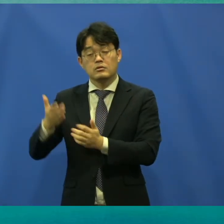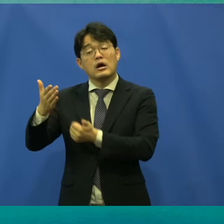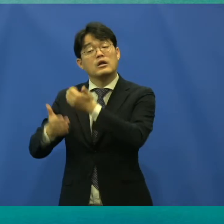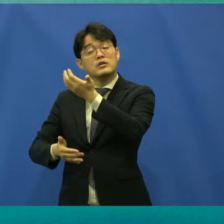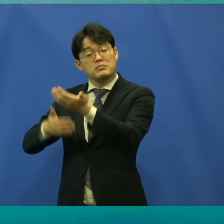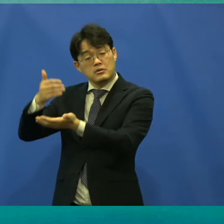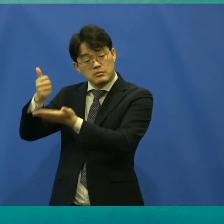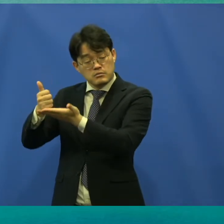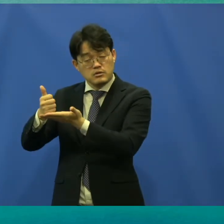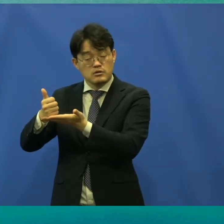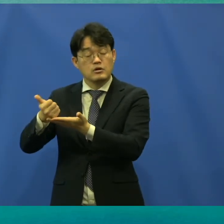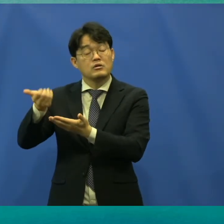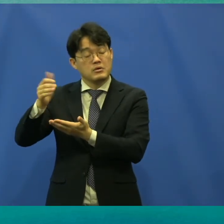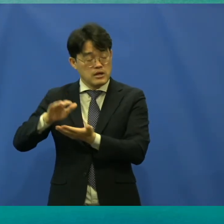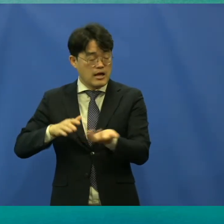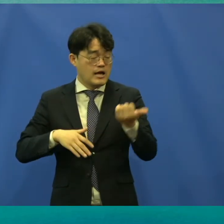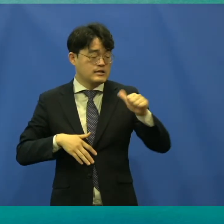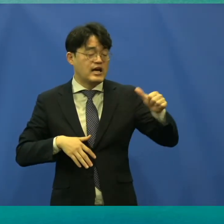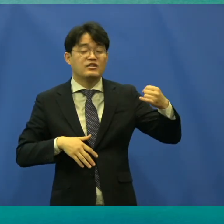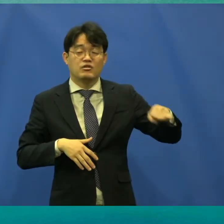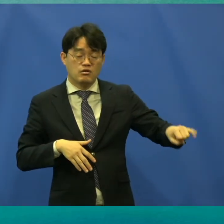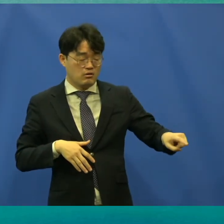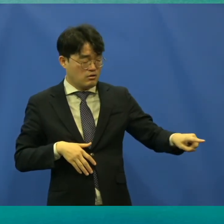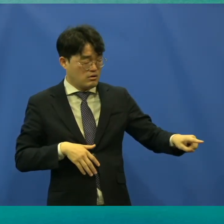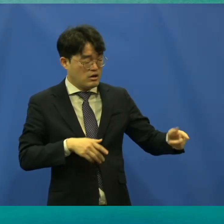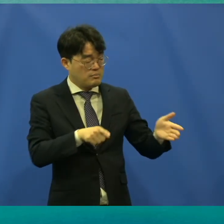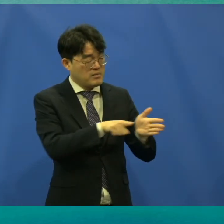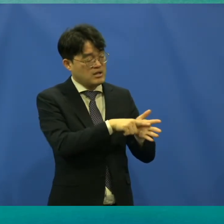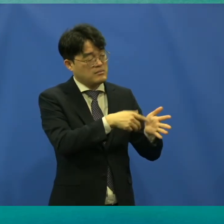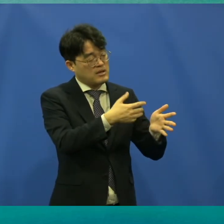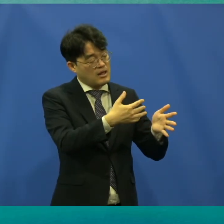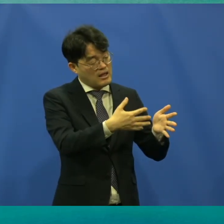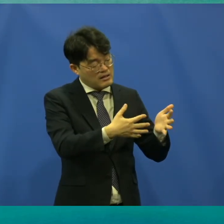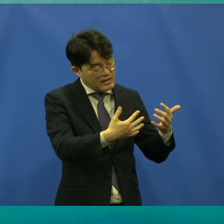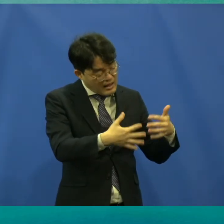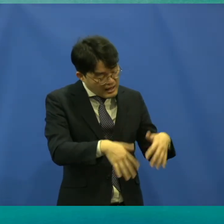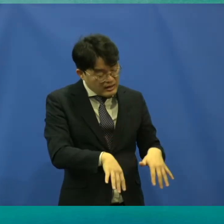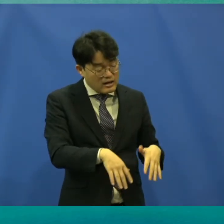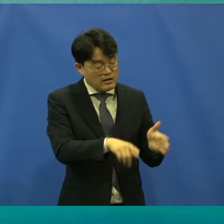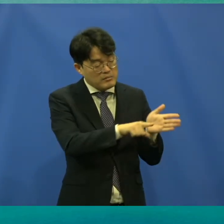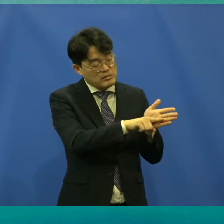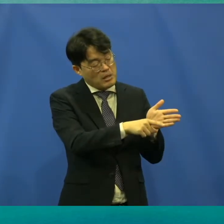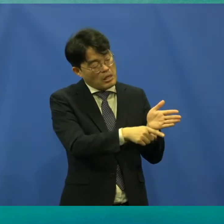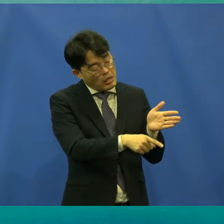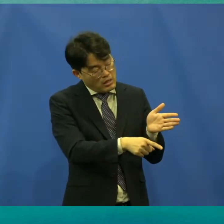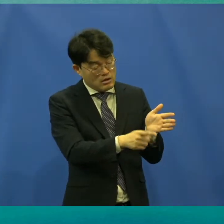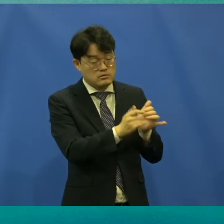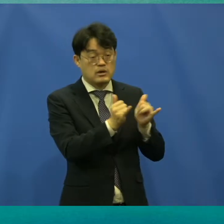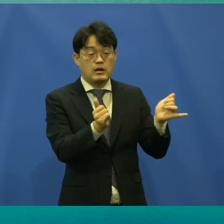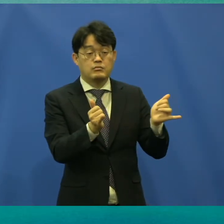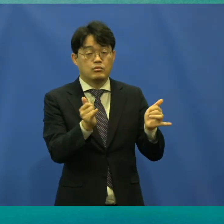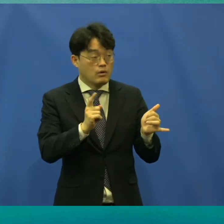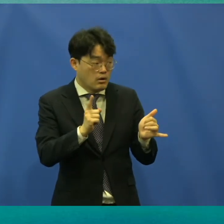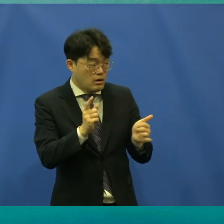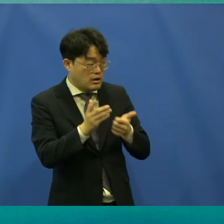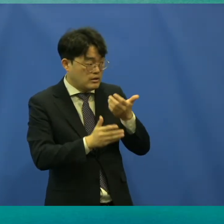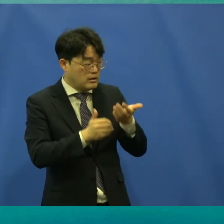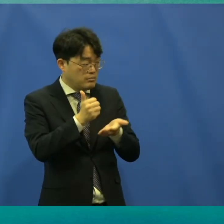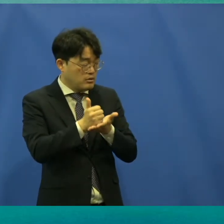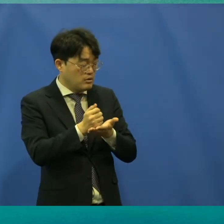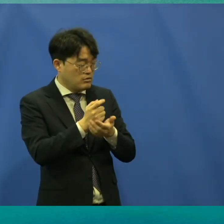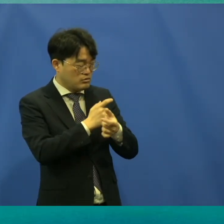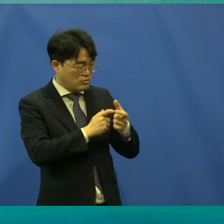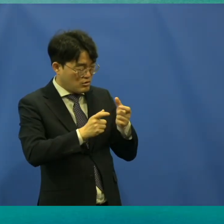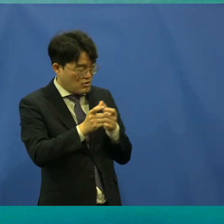그러나 연약한 신자는 다릅니다. 하나님이 더 섬세하게 돌보십니다. 더 섬세합니다. 오래